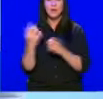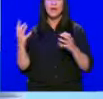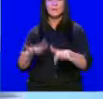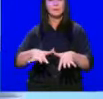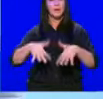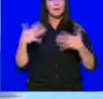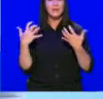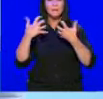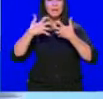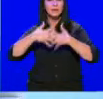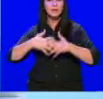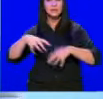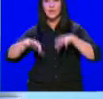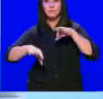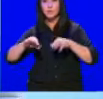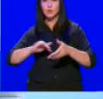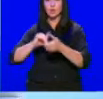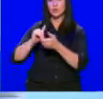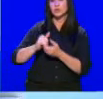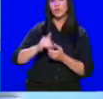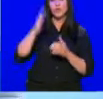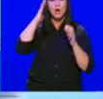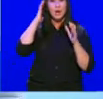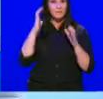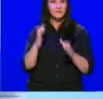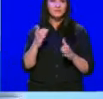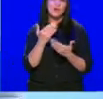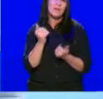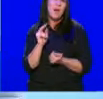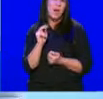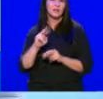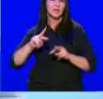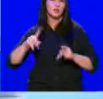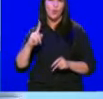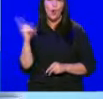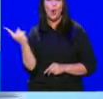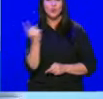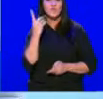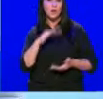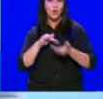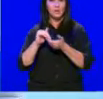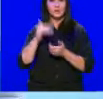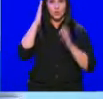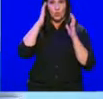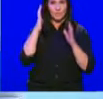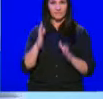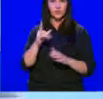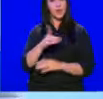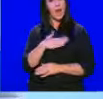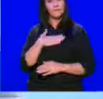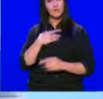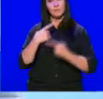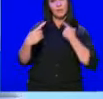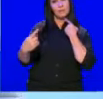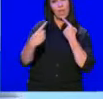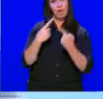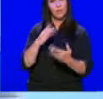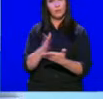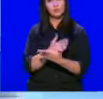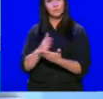механизъм за излъчване на коалиционно правителство, защото няма как да бъде друго, освен коалиционно правителство, трябва да има диалог